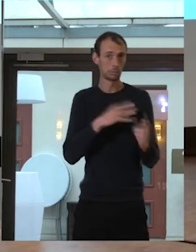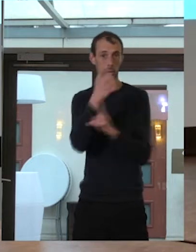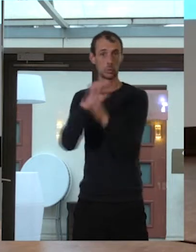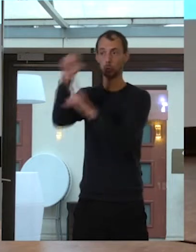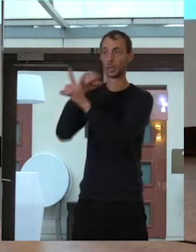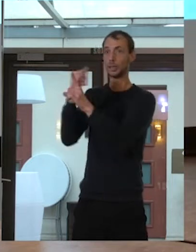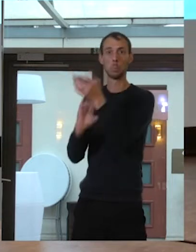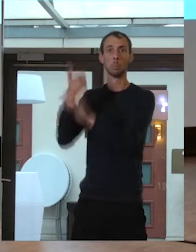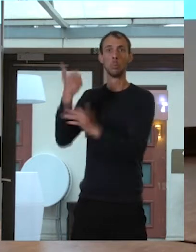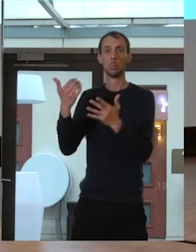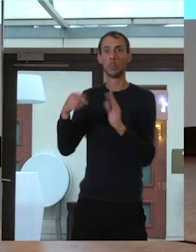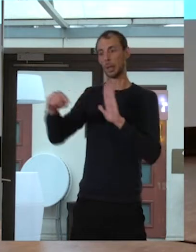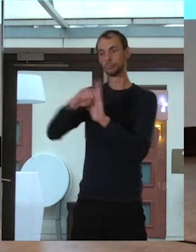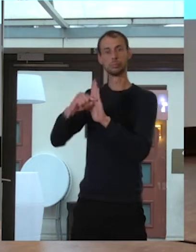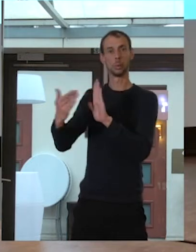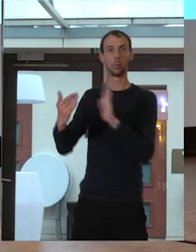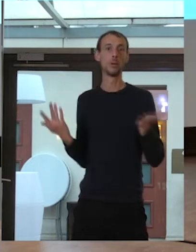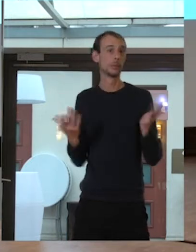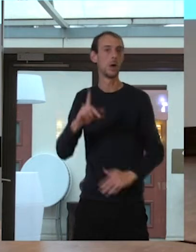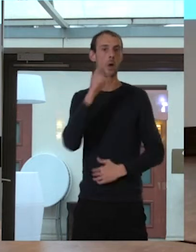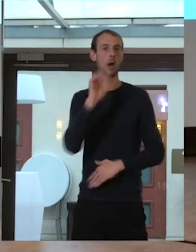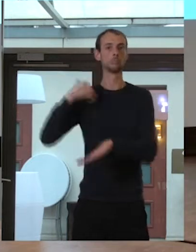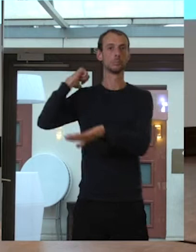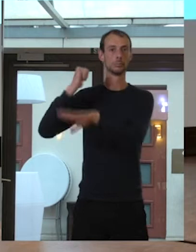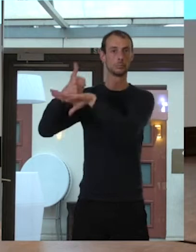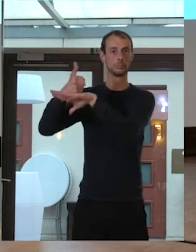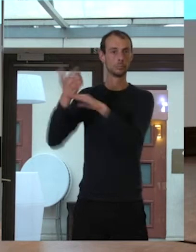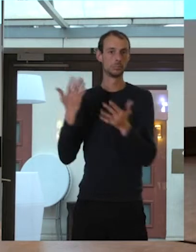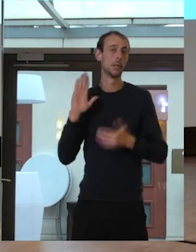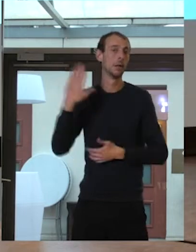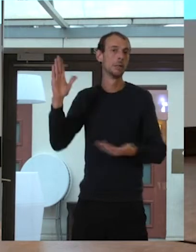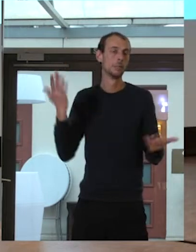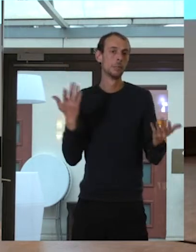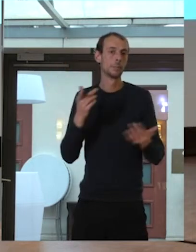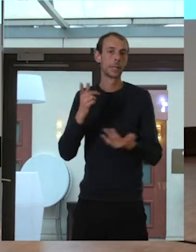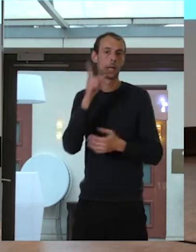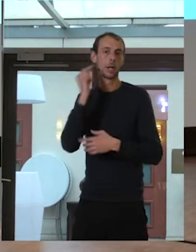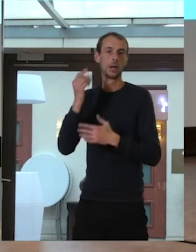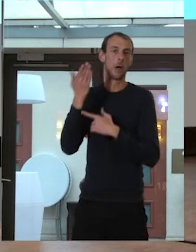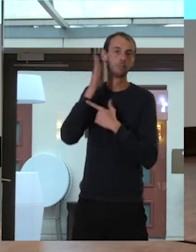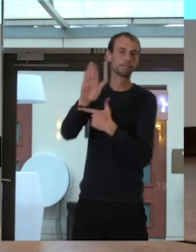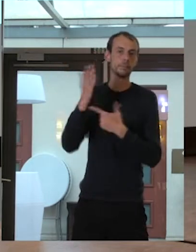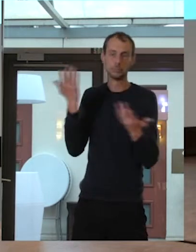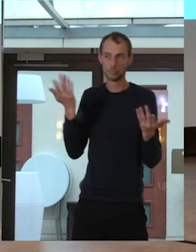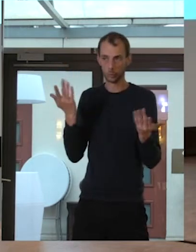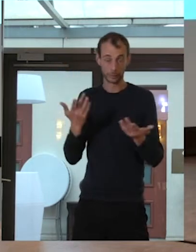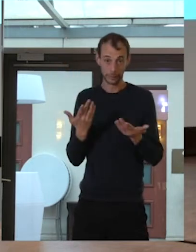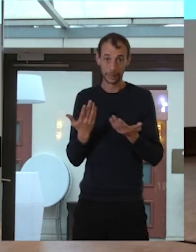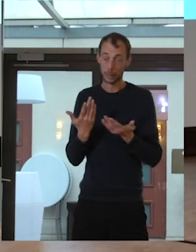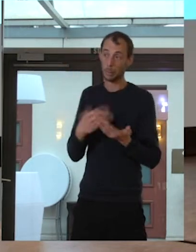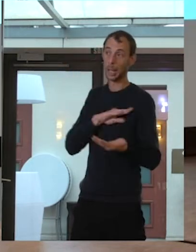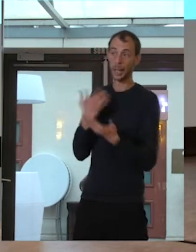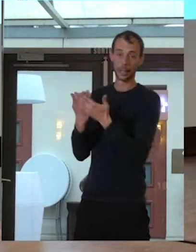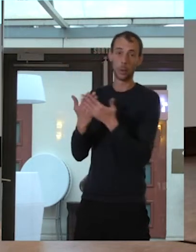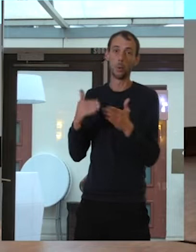masculine, c'est le coût du patriarcat, qui est vecteur d'encore trop nombreuses inégalités. Cette